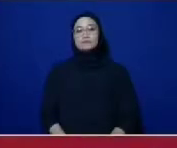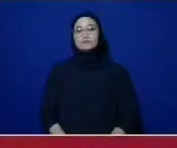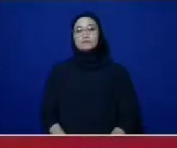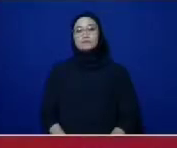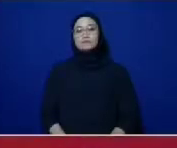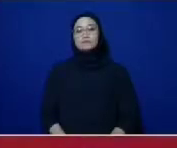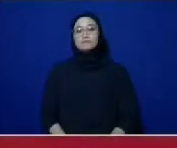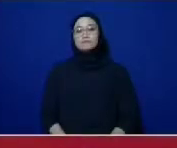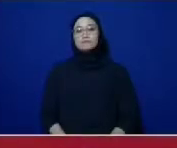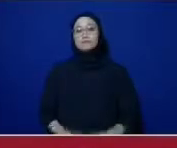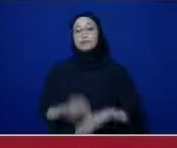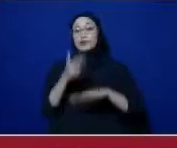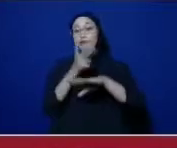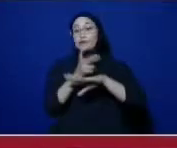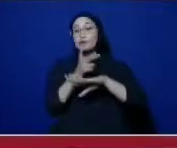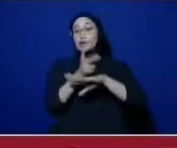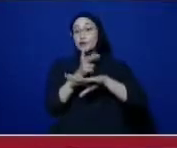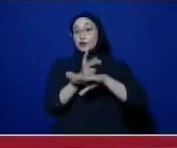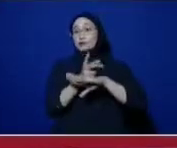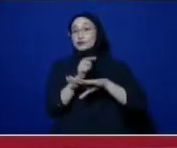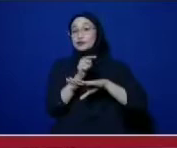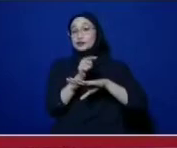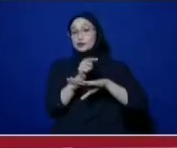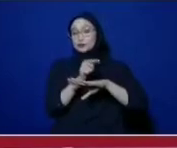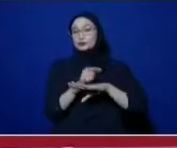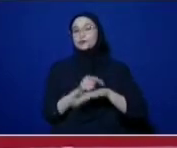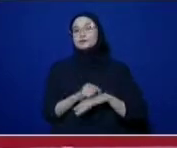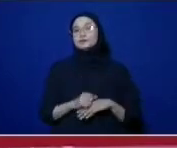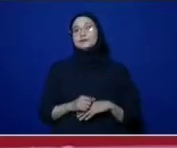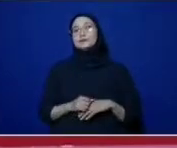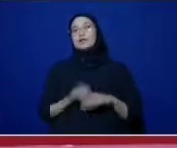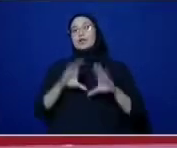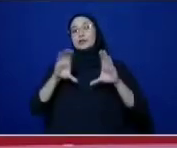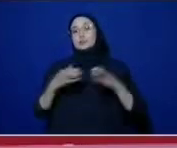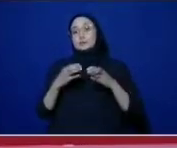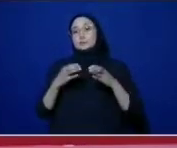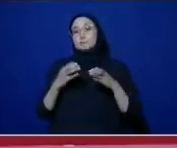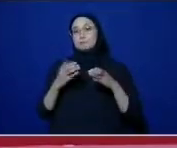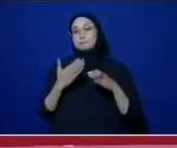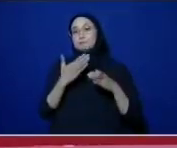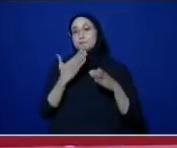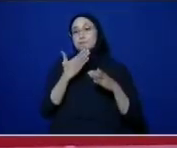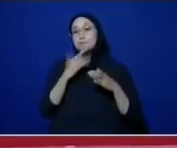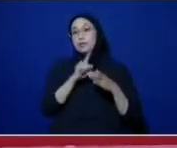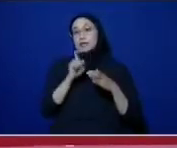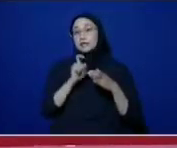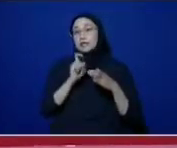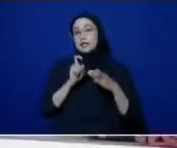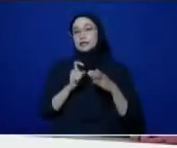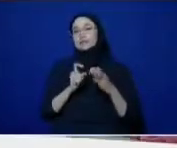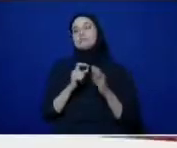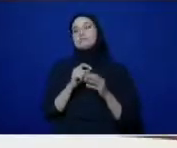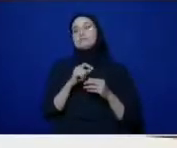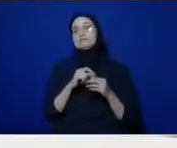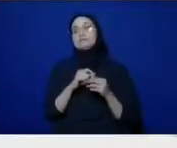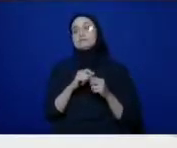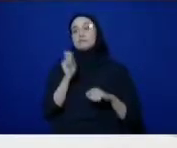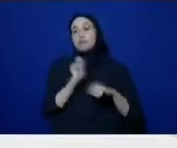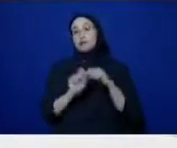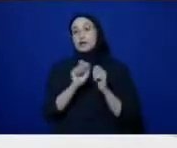Baik, dari video tersebut, panelis memberikan pertanyaan sebagai berikut.